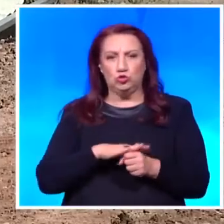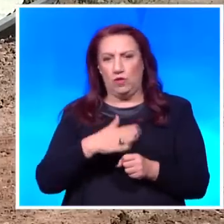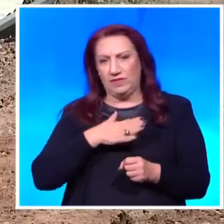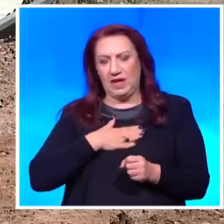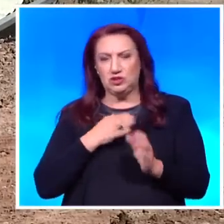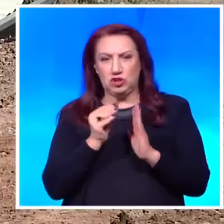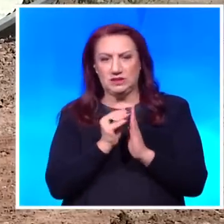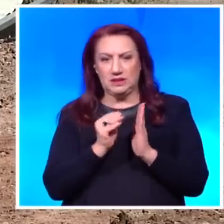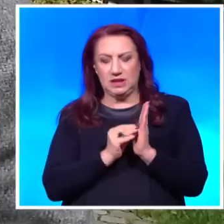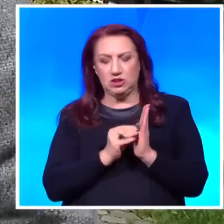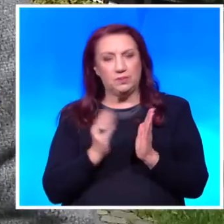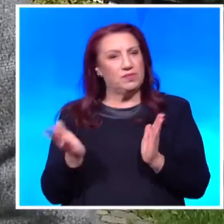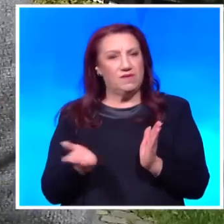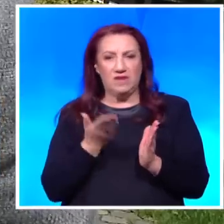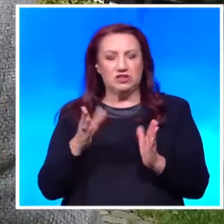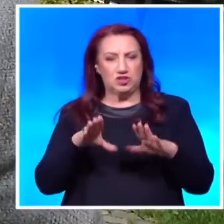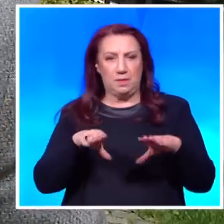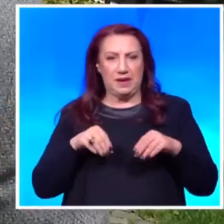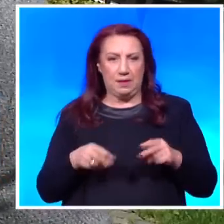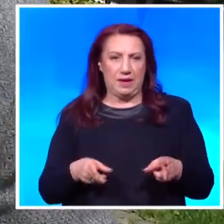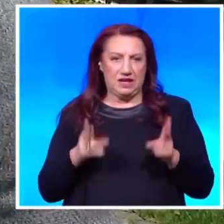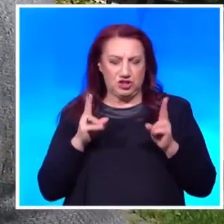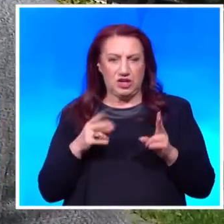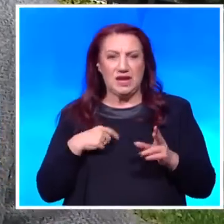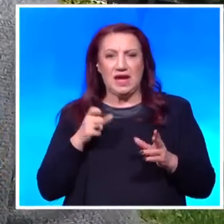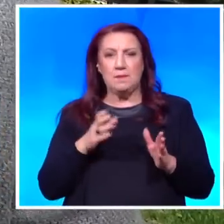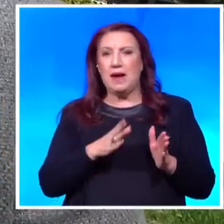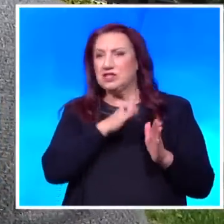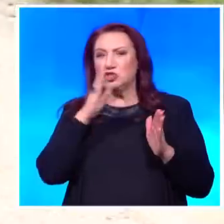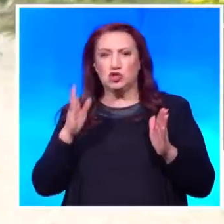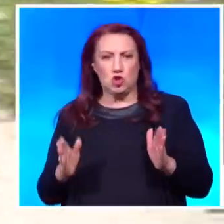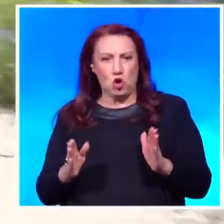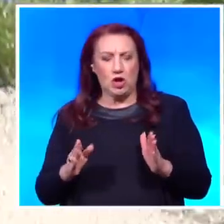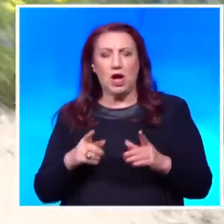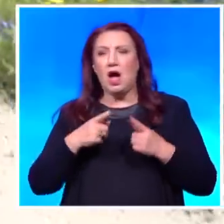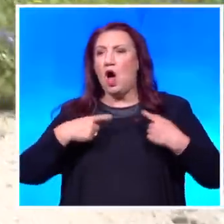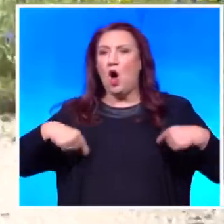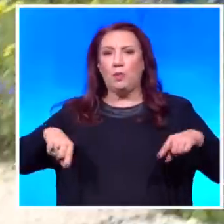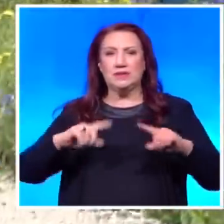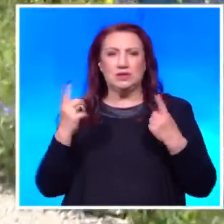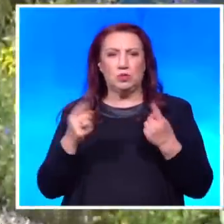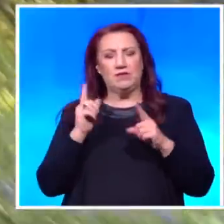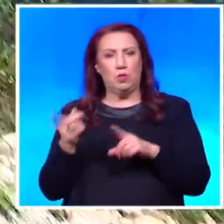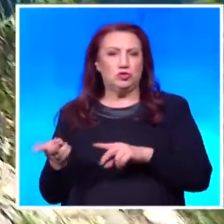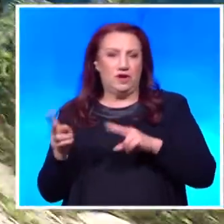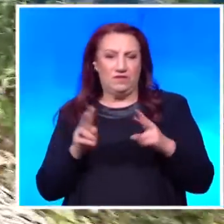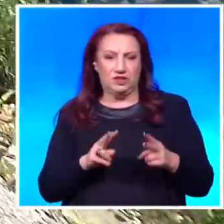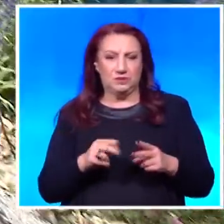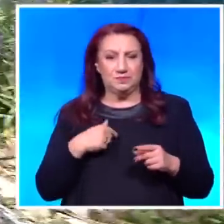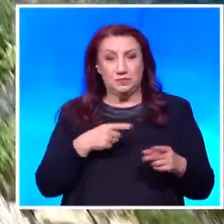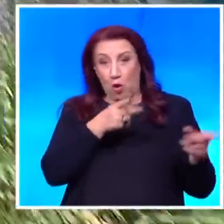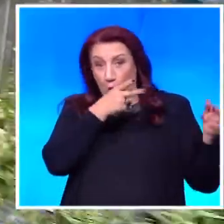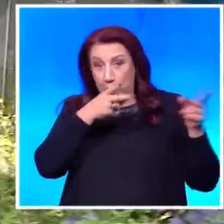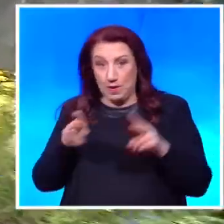е прието от Общинския съвет. Тече срока, в който областният управител може да го върне. Връщаме се отново на строителната площадка.